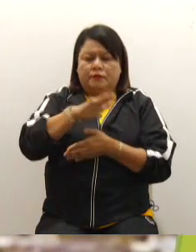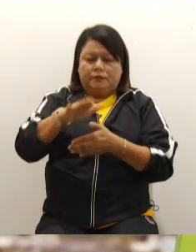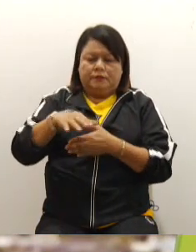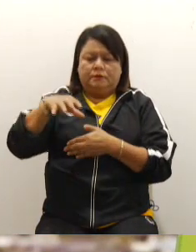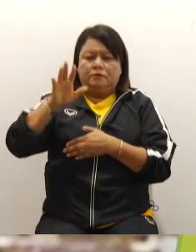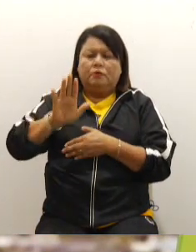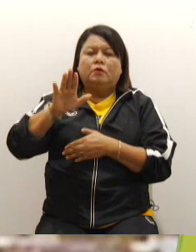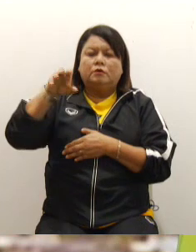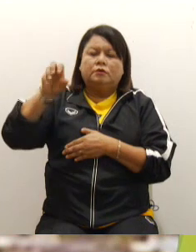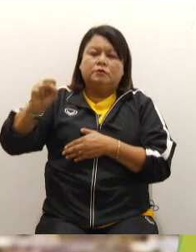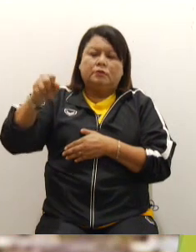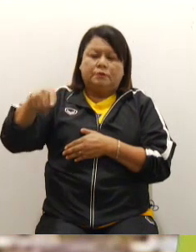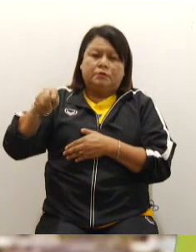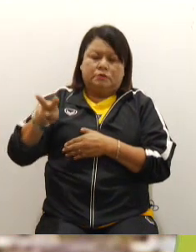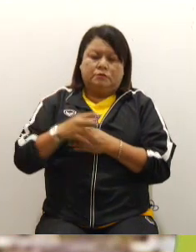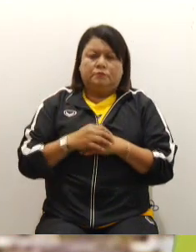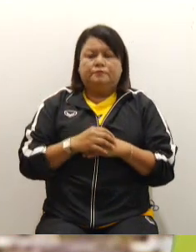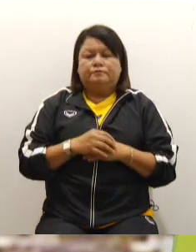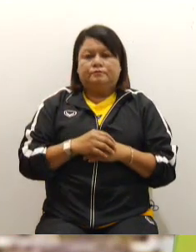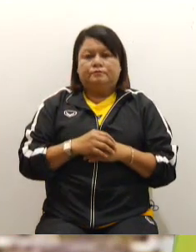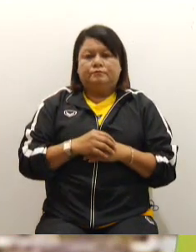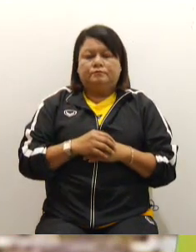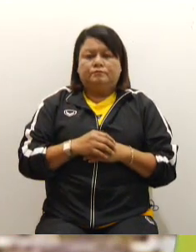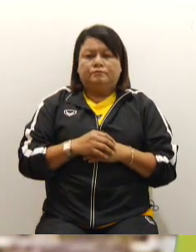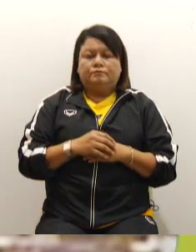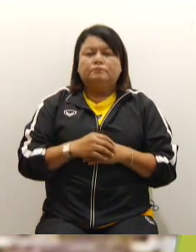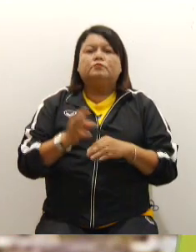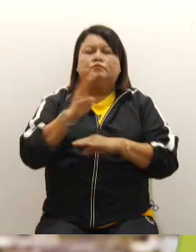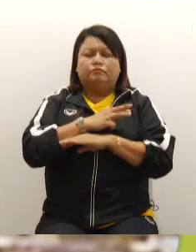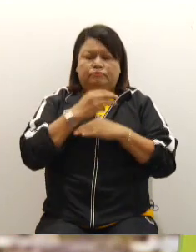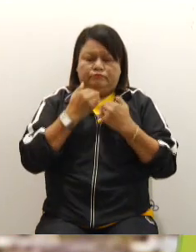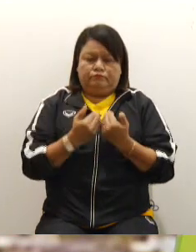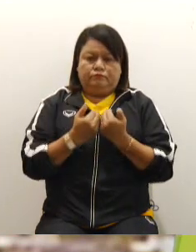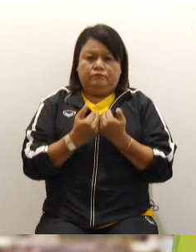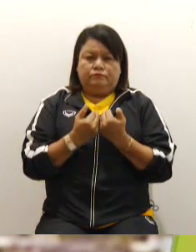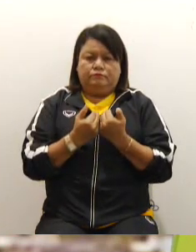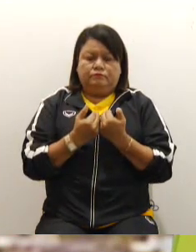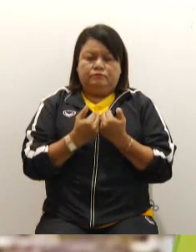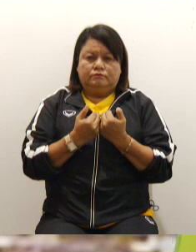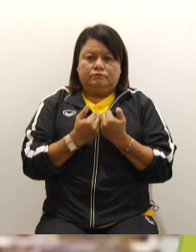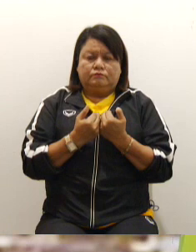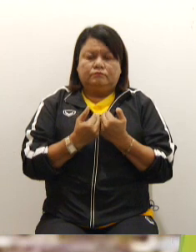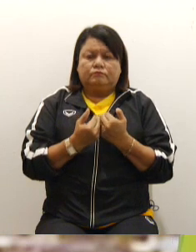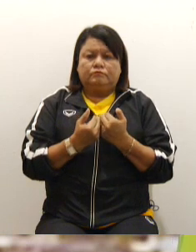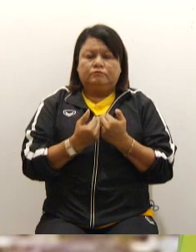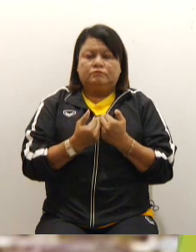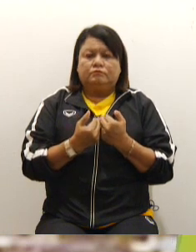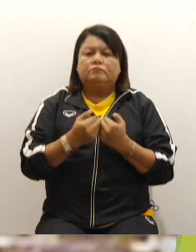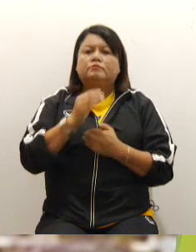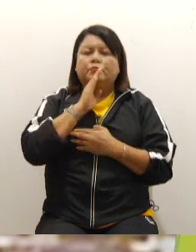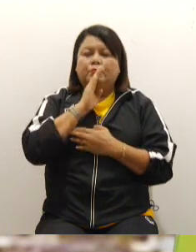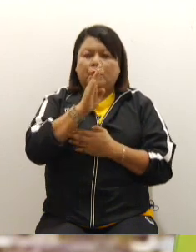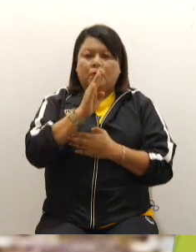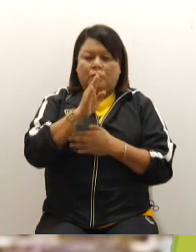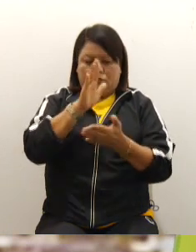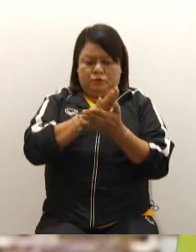มการการศึกษาขั้นพื้นฐานครับสำหรับในวันนี้นะครับจะได้นำเรียนสถานศึกษา